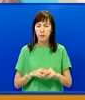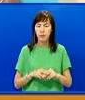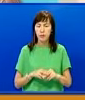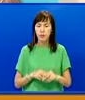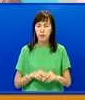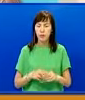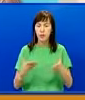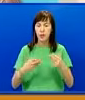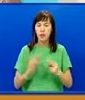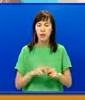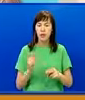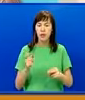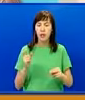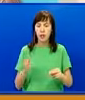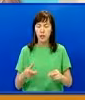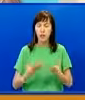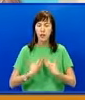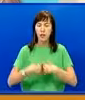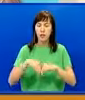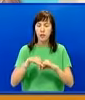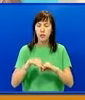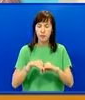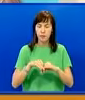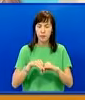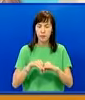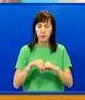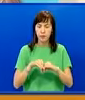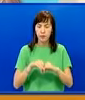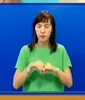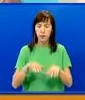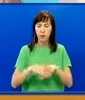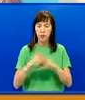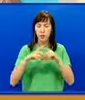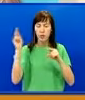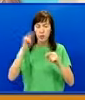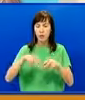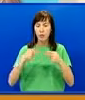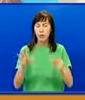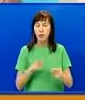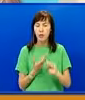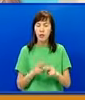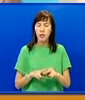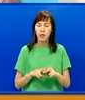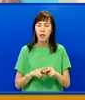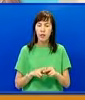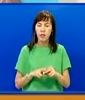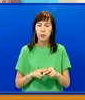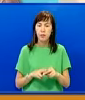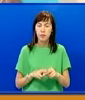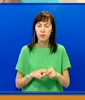қабылдап, сол отбастарыны сол жаңа үйлерге кіргізді. Бұл деген сөз